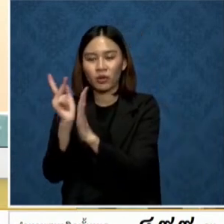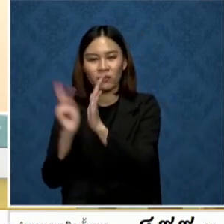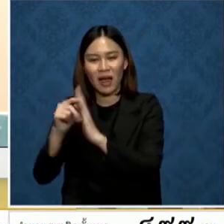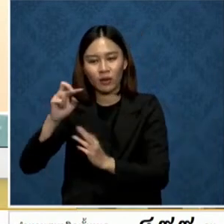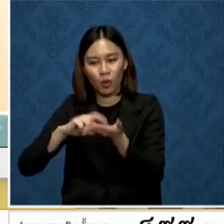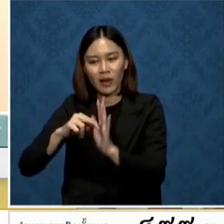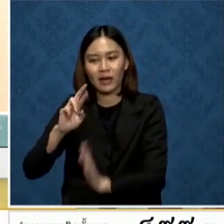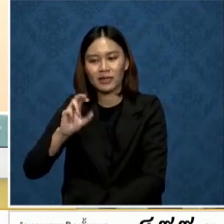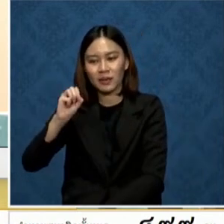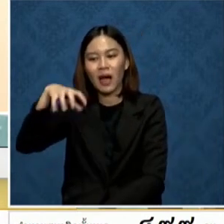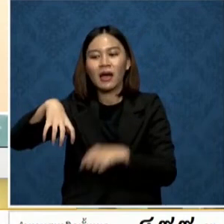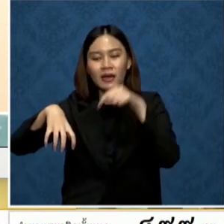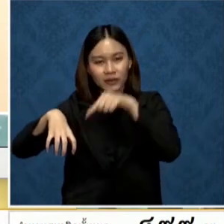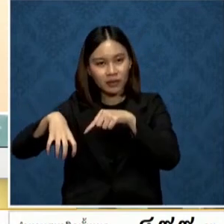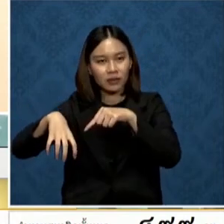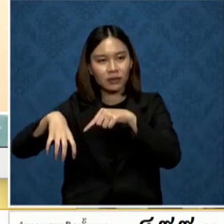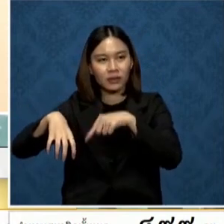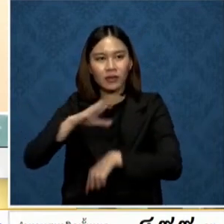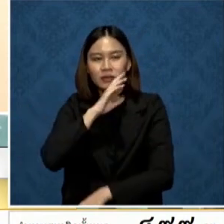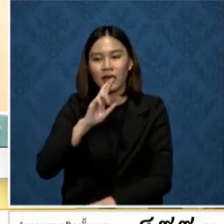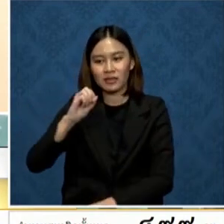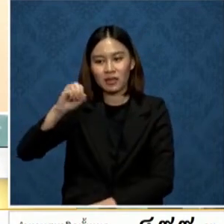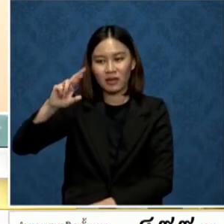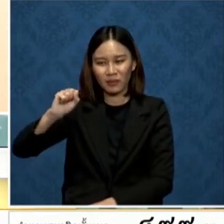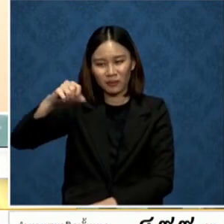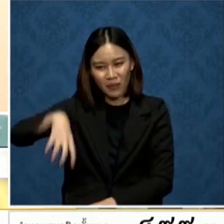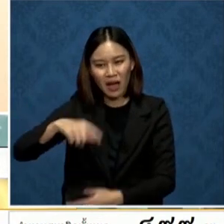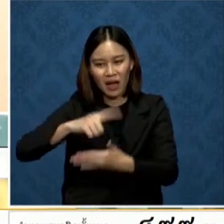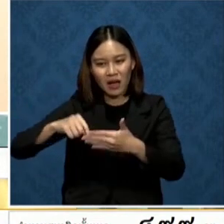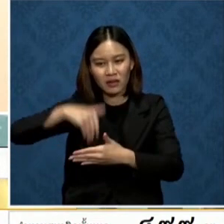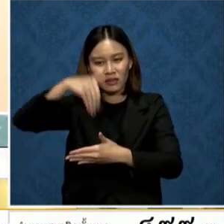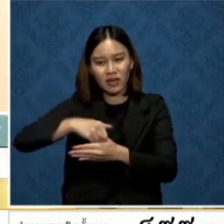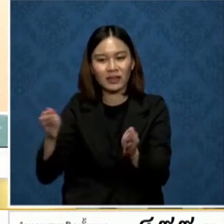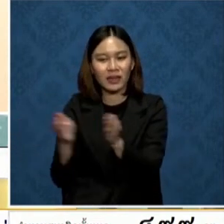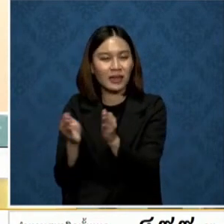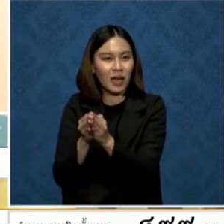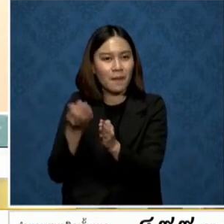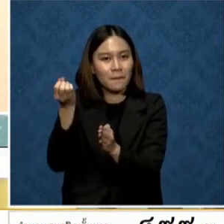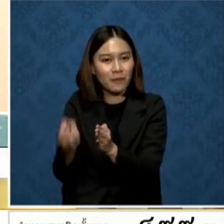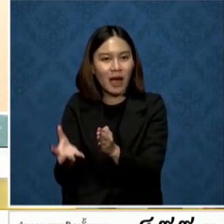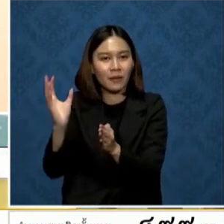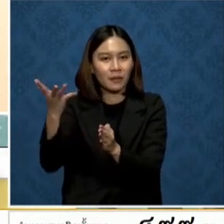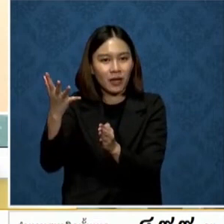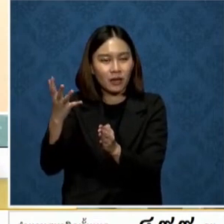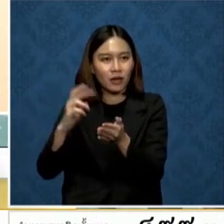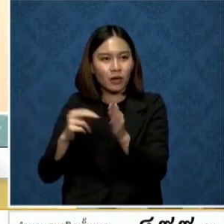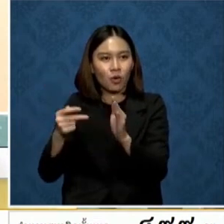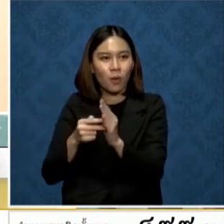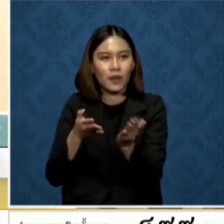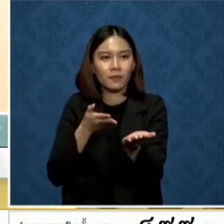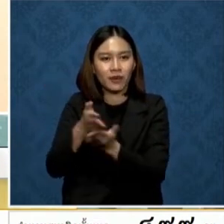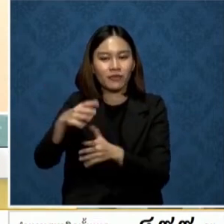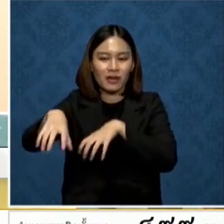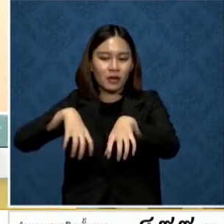นี้ถ้าสภาแหนี้นี้เลือกตั้งเสียงไม่ได้ข้างมากเขาก็ไปเป็นฝ่าย